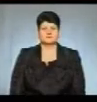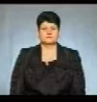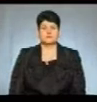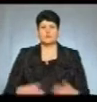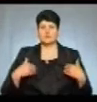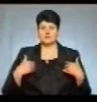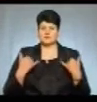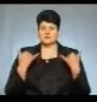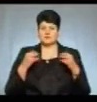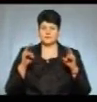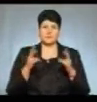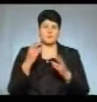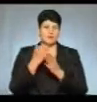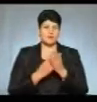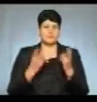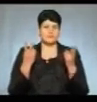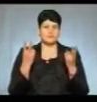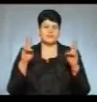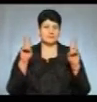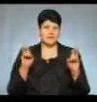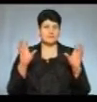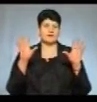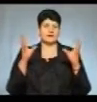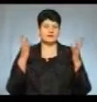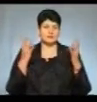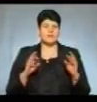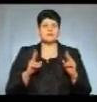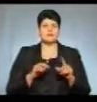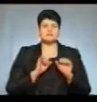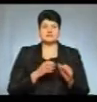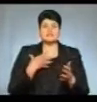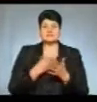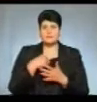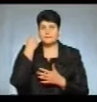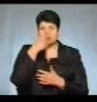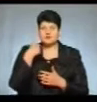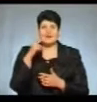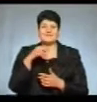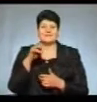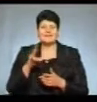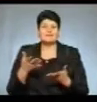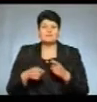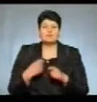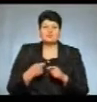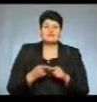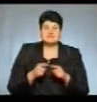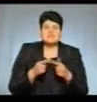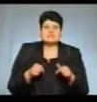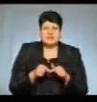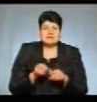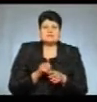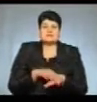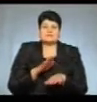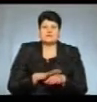Мої вітання в ефірі програма «Тема дня». Як захистити свої персональні дані та які порушення у цій сфері найчастіше фіксували у нашій